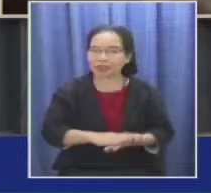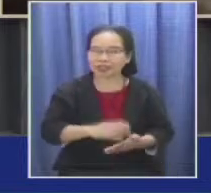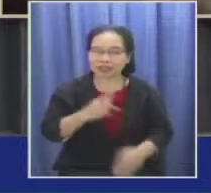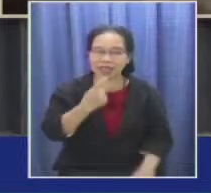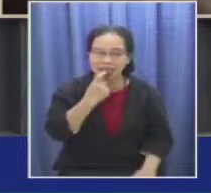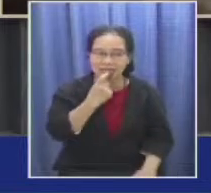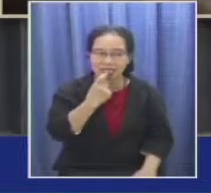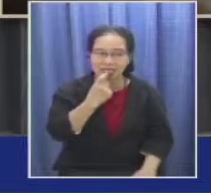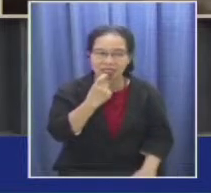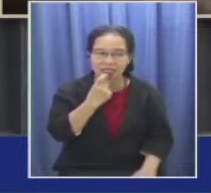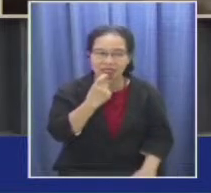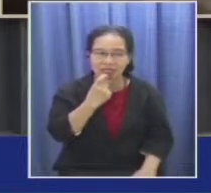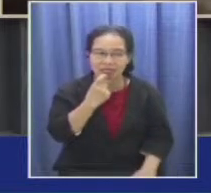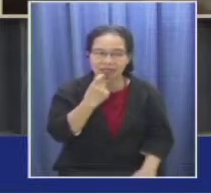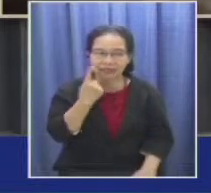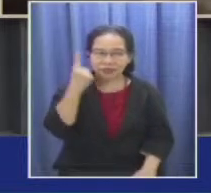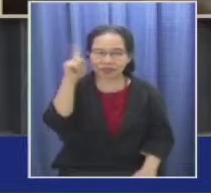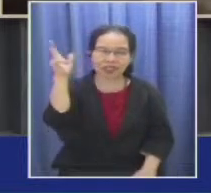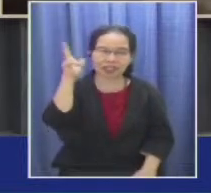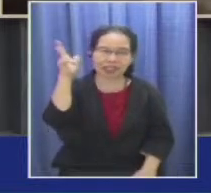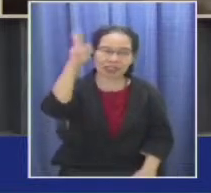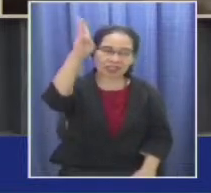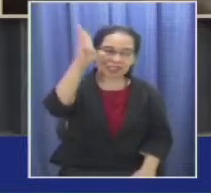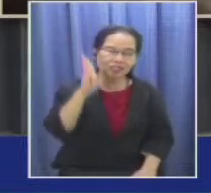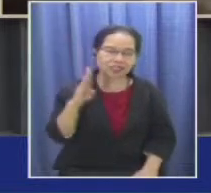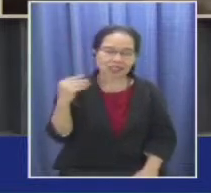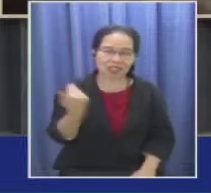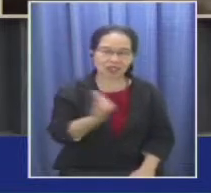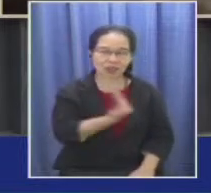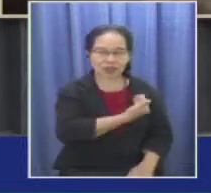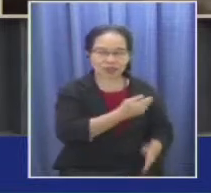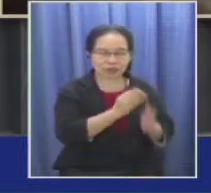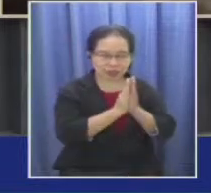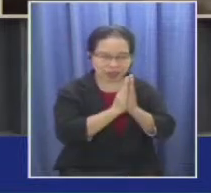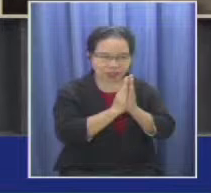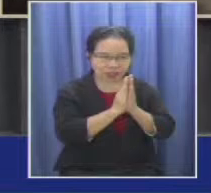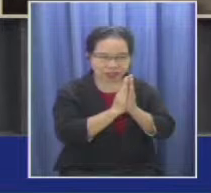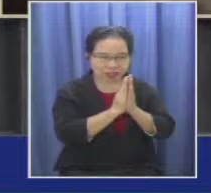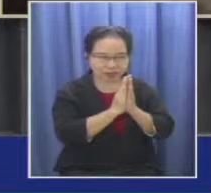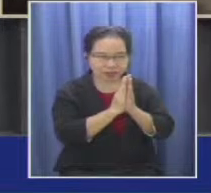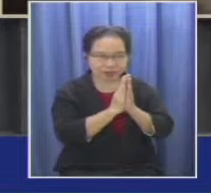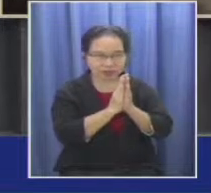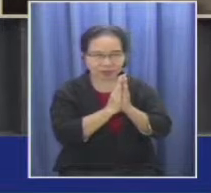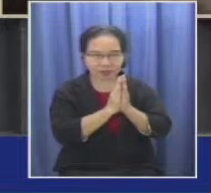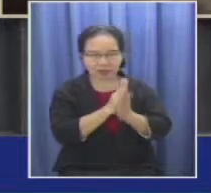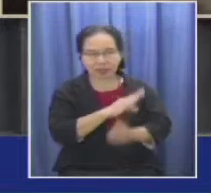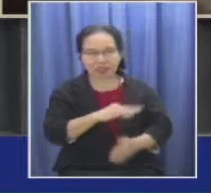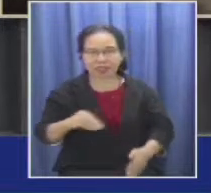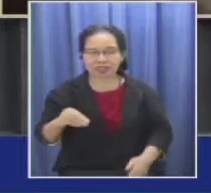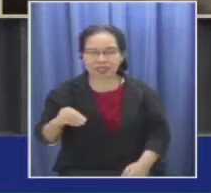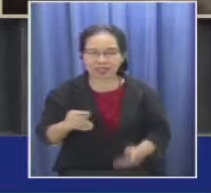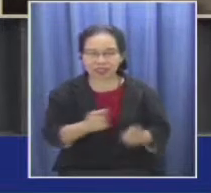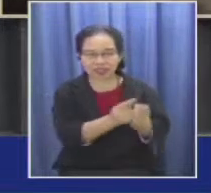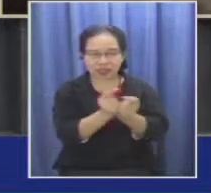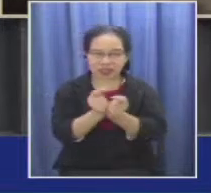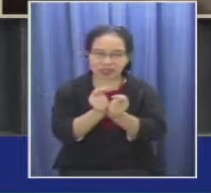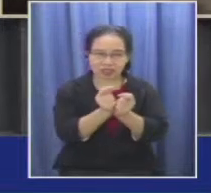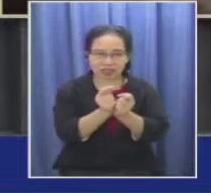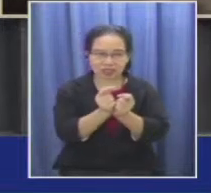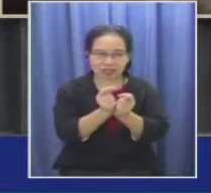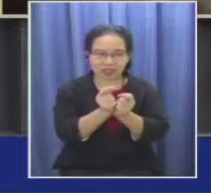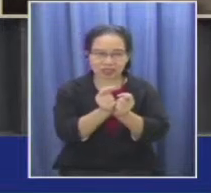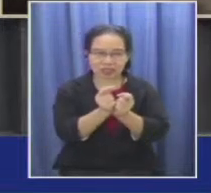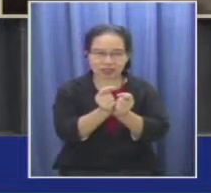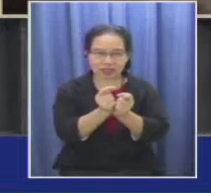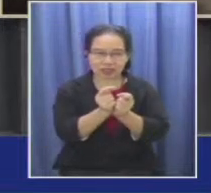Afuntumi nya sa adwuma ya Nyankopɔn asɛm no kyerɛkyerɛ. Every tɛkyerɛma no de bompaye. Tɛkyerɛma no tɛkyerɛma bɔne